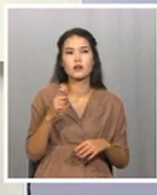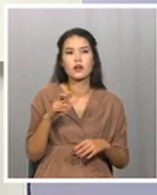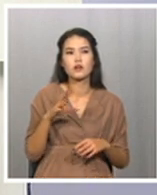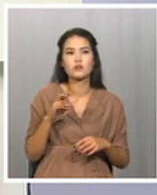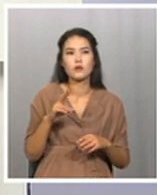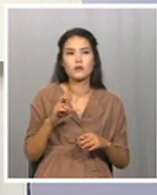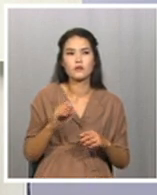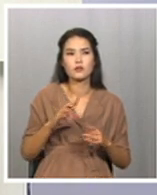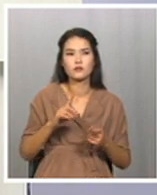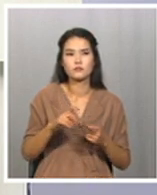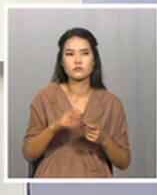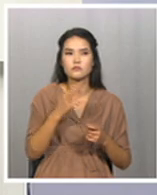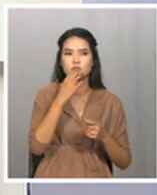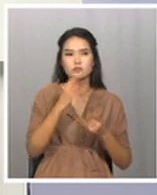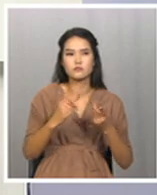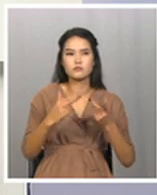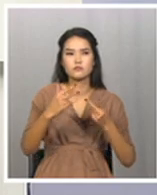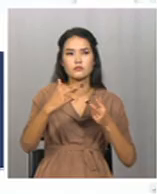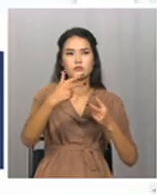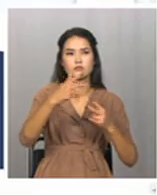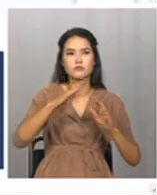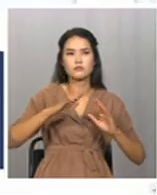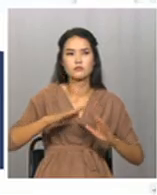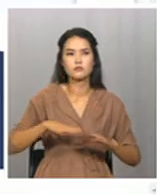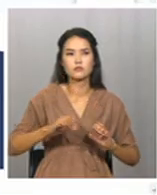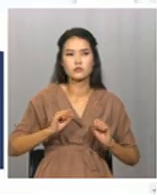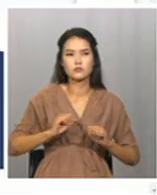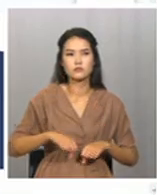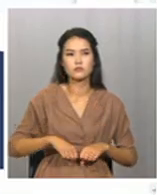болады. Яғни drag and drop технологиясы.